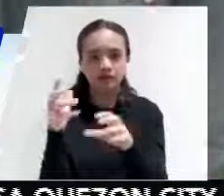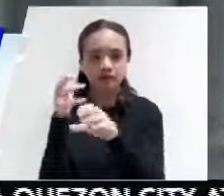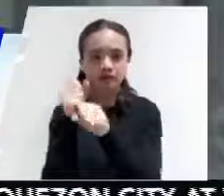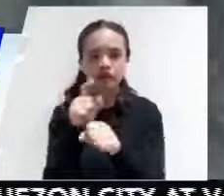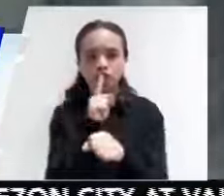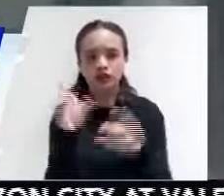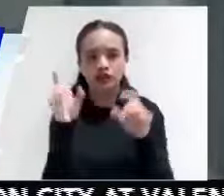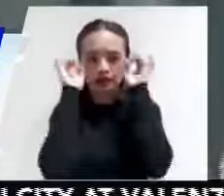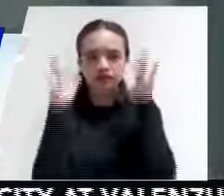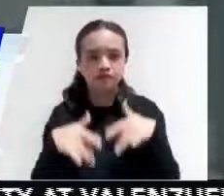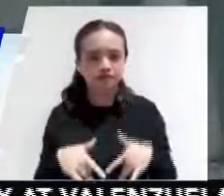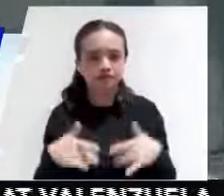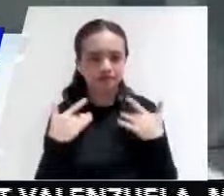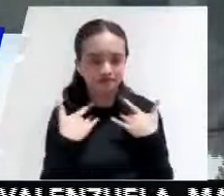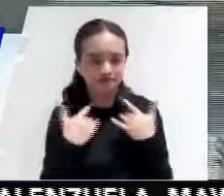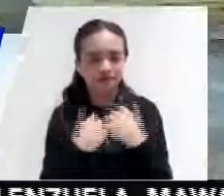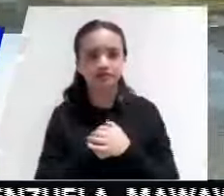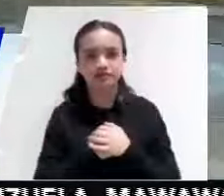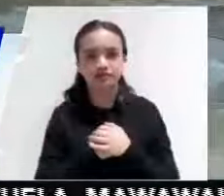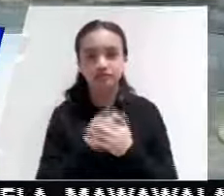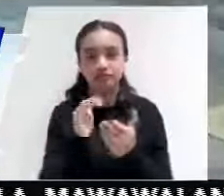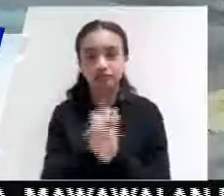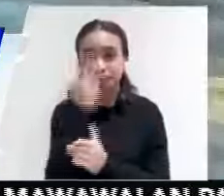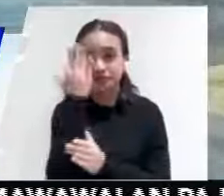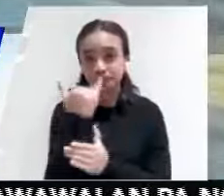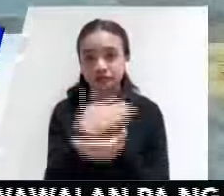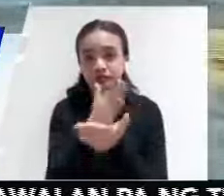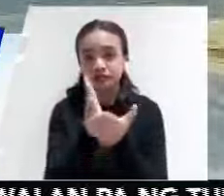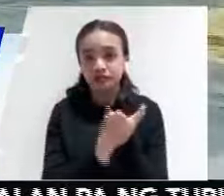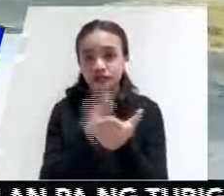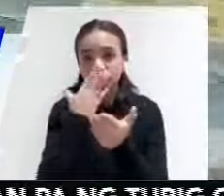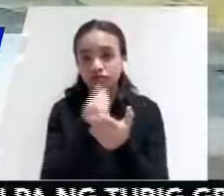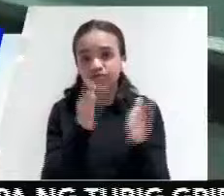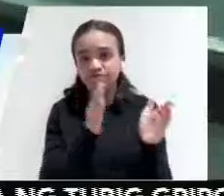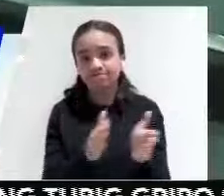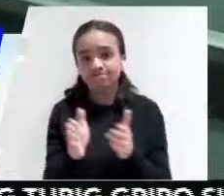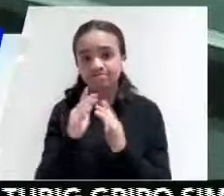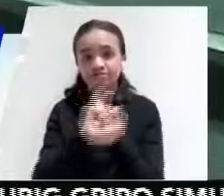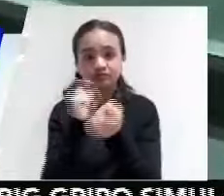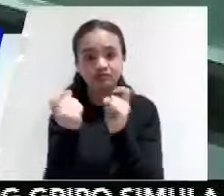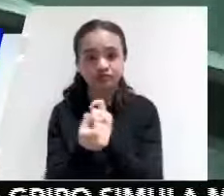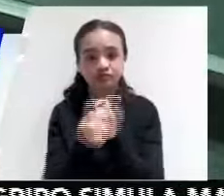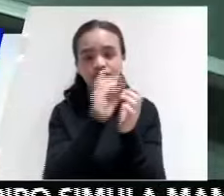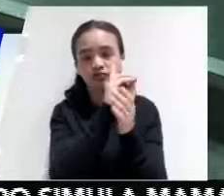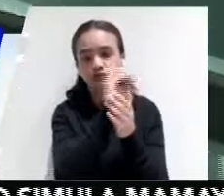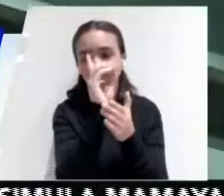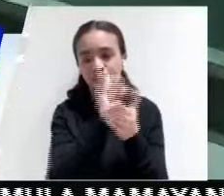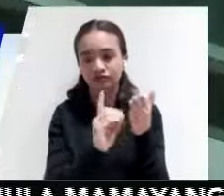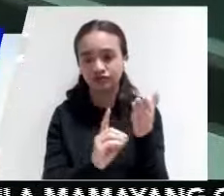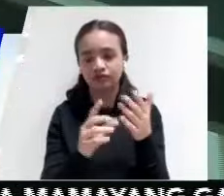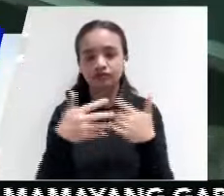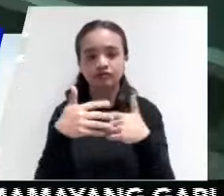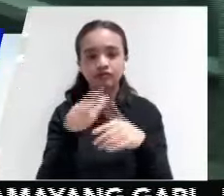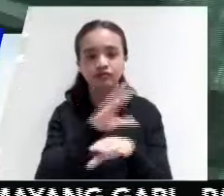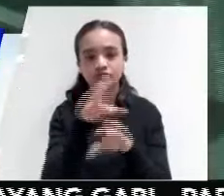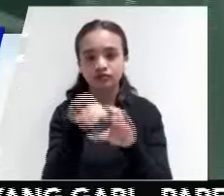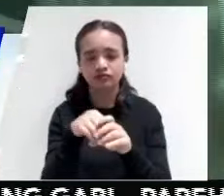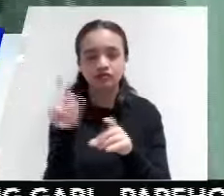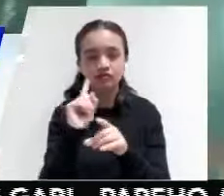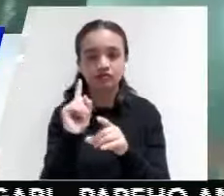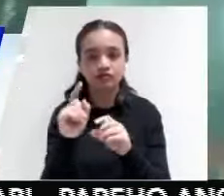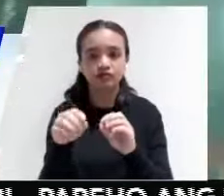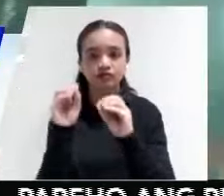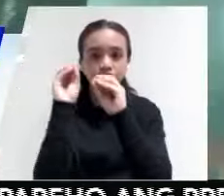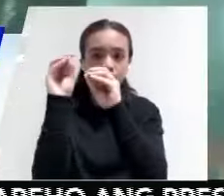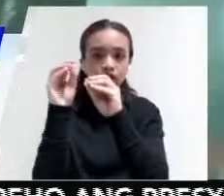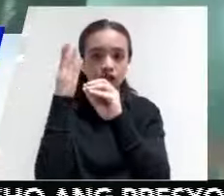natin. Kaya pabor daw ang mga Hijos sa balak na pagbabago sa disenyo ng andas, kasama na ang paglalagay ng salamin para maprotektahan ang